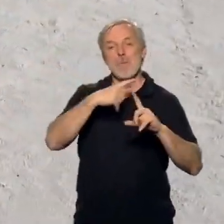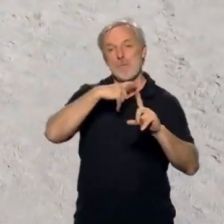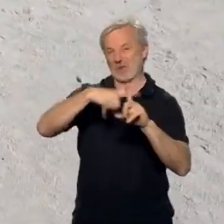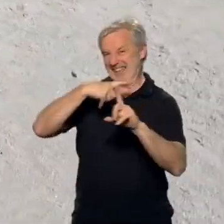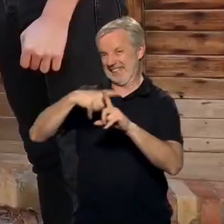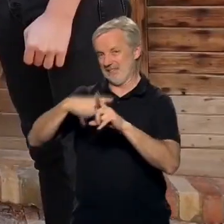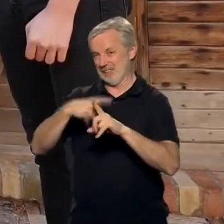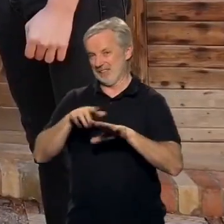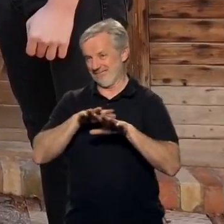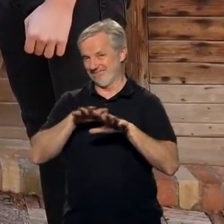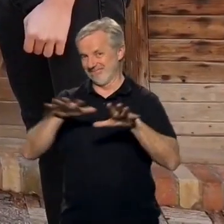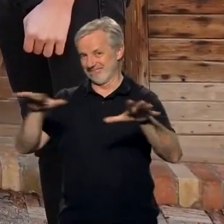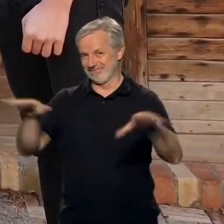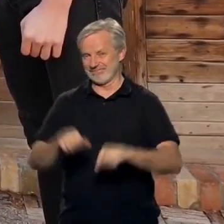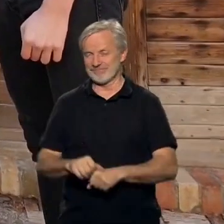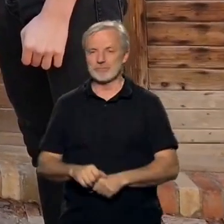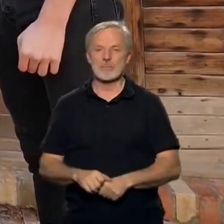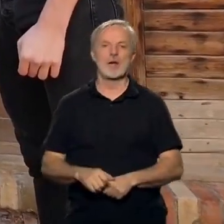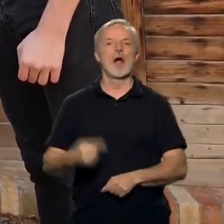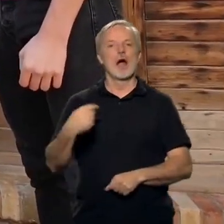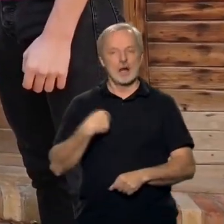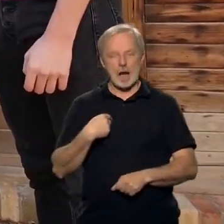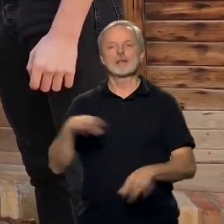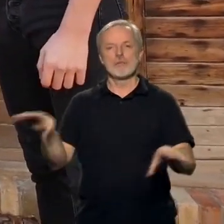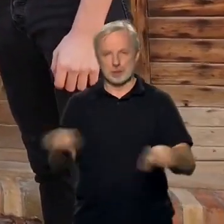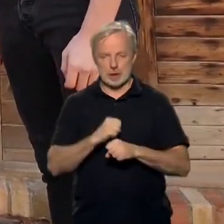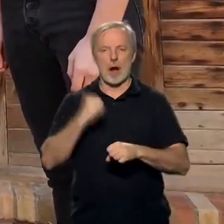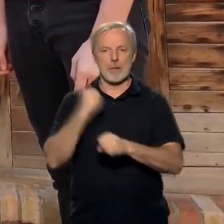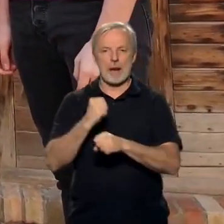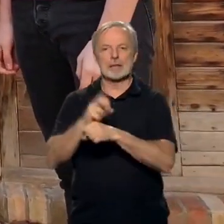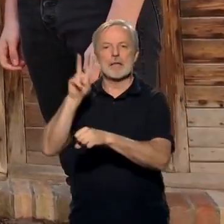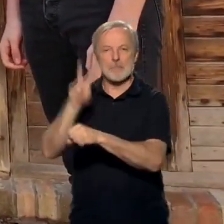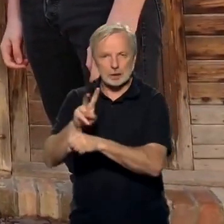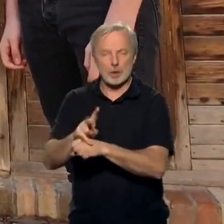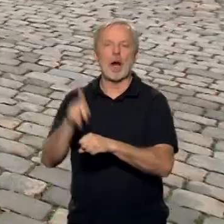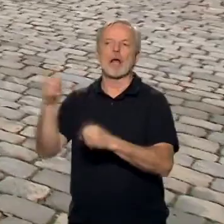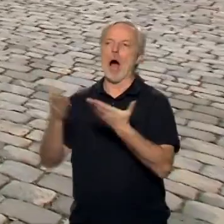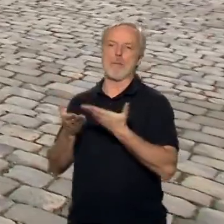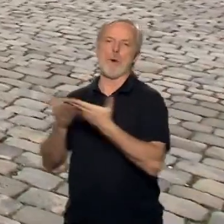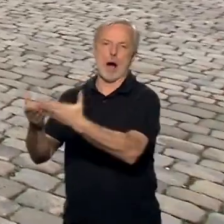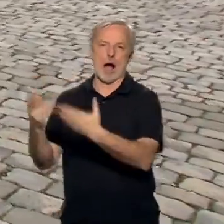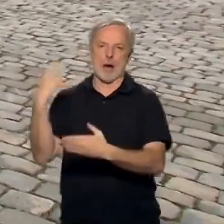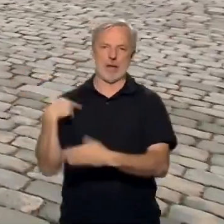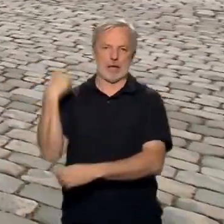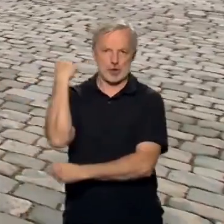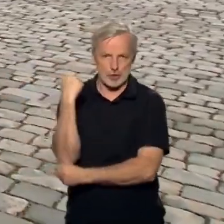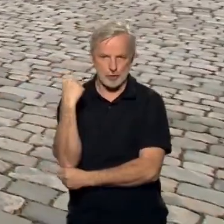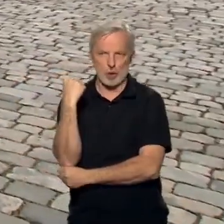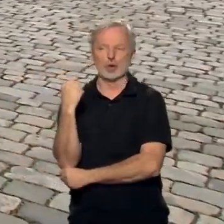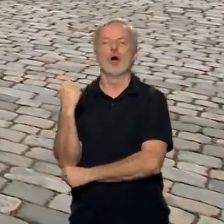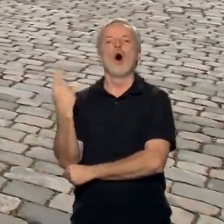stal patronem proto, že vlastně nadačnímu fondu jsem v začátcích hodně pomohl a už od vlastně skoro